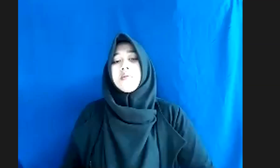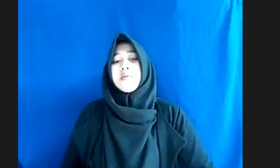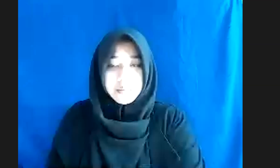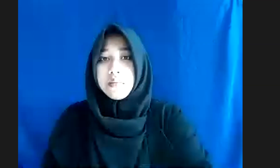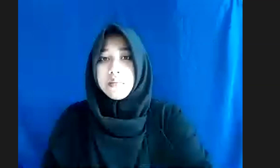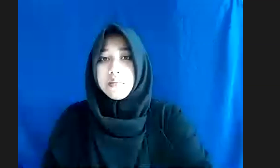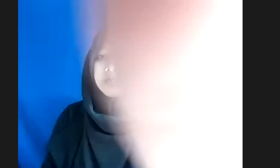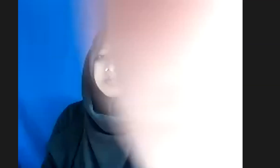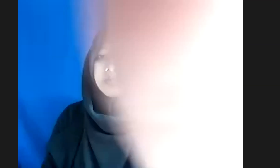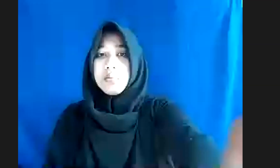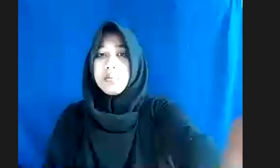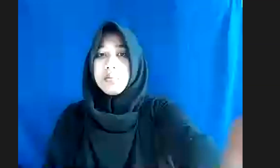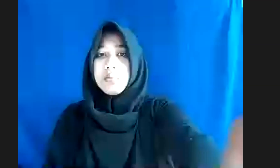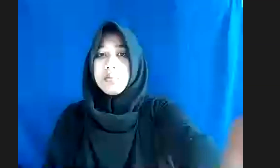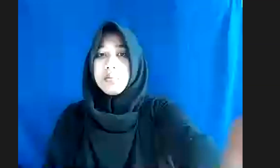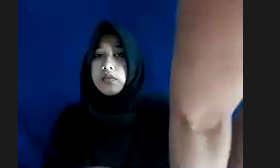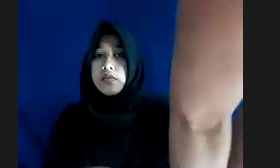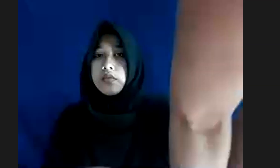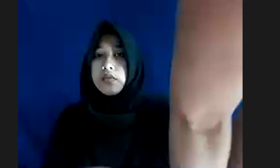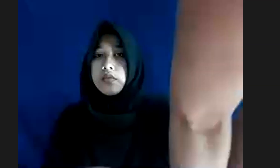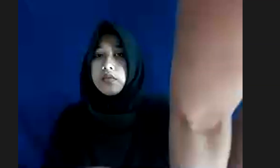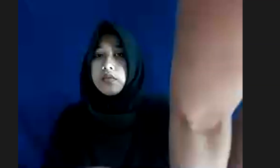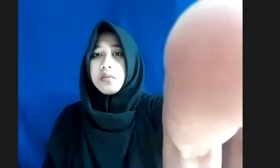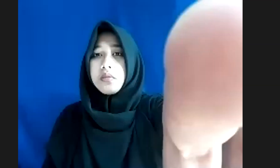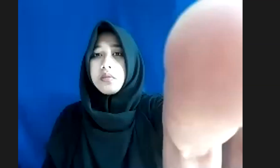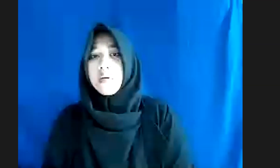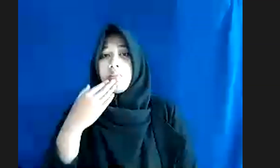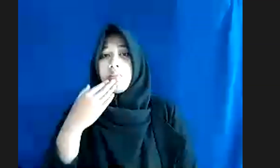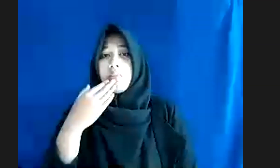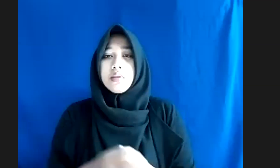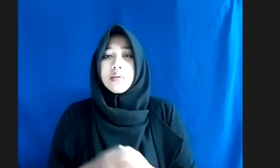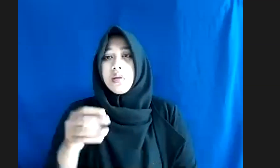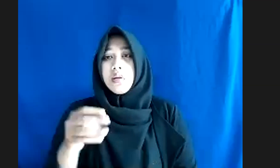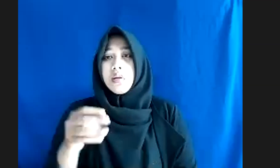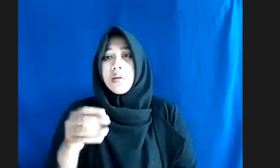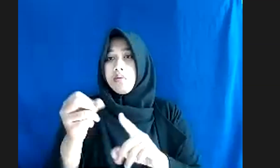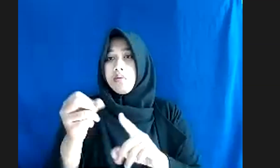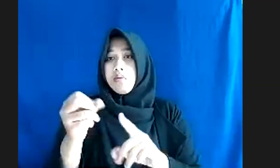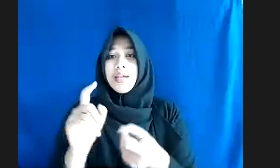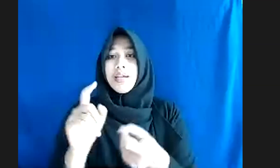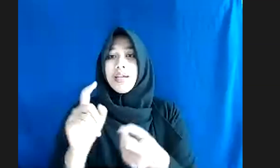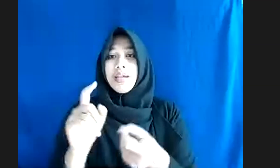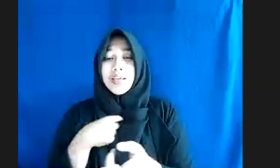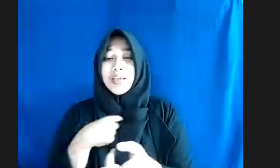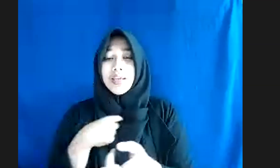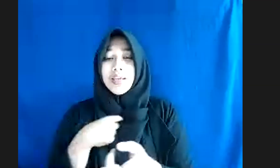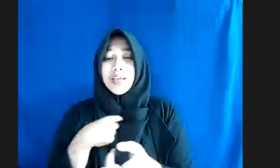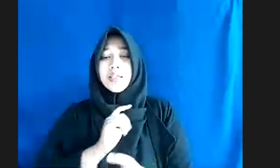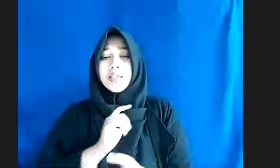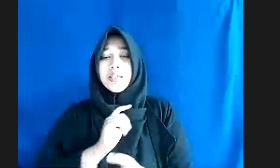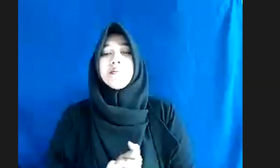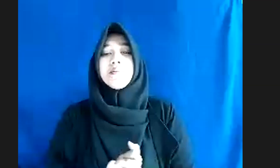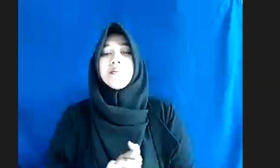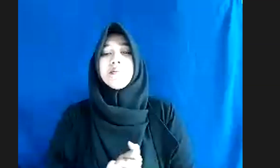Ya, terima kasih Bu Nur. Ini Yubon ini sebenarnya teman saya sendiri ini. Ini